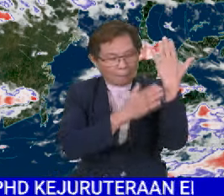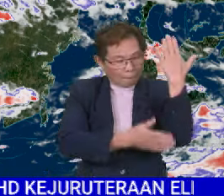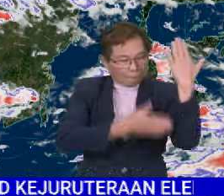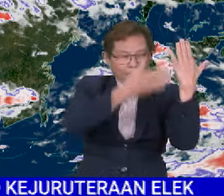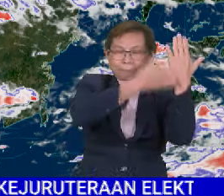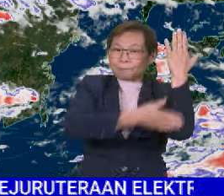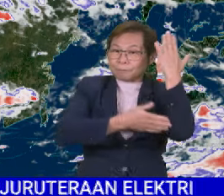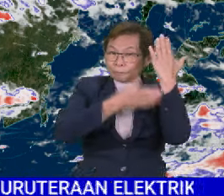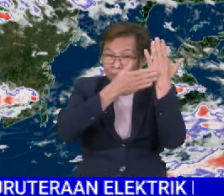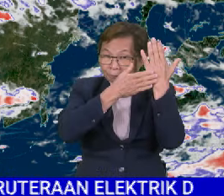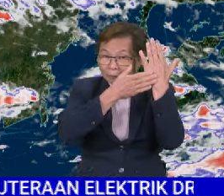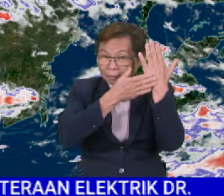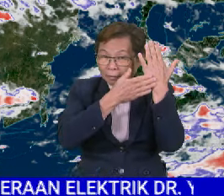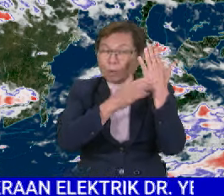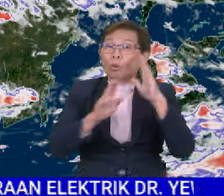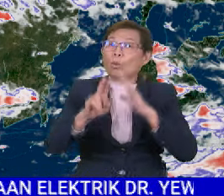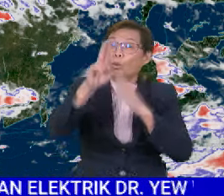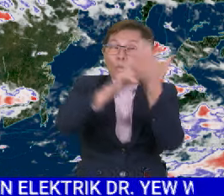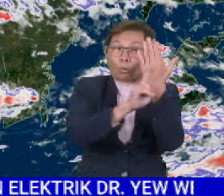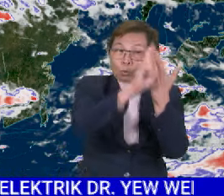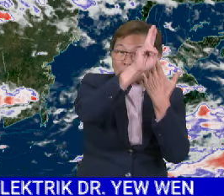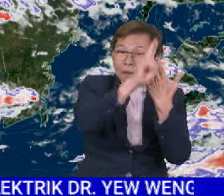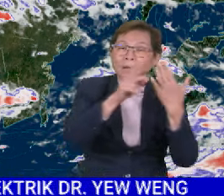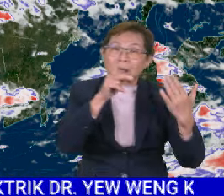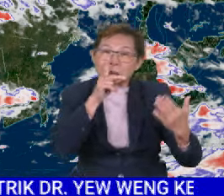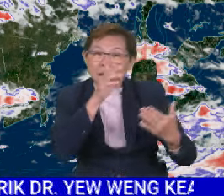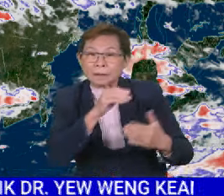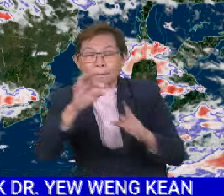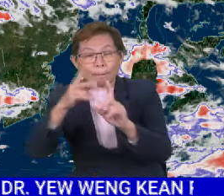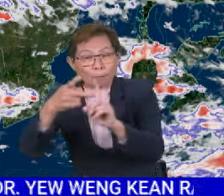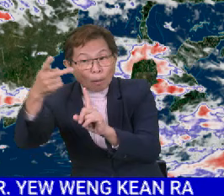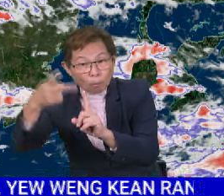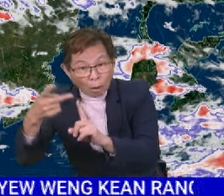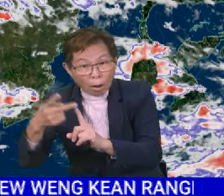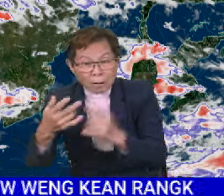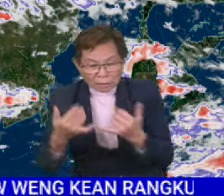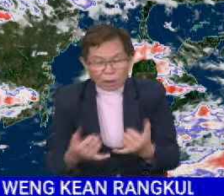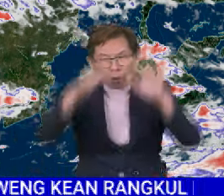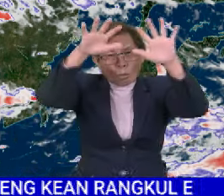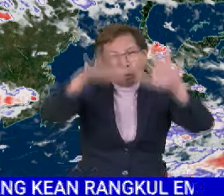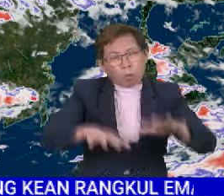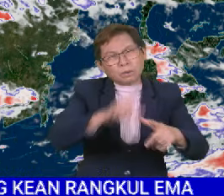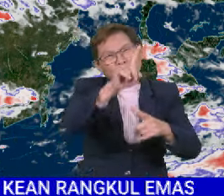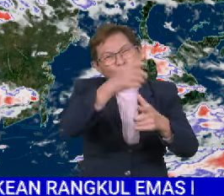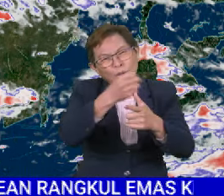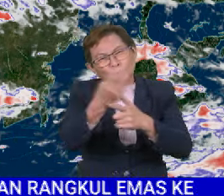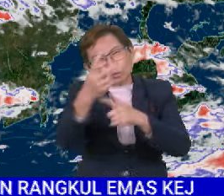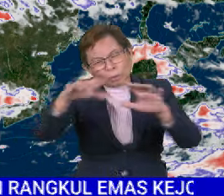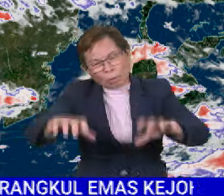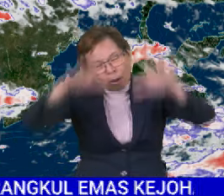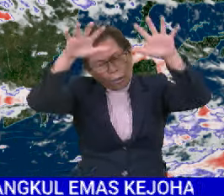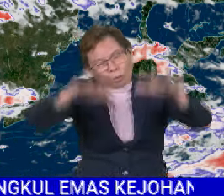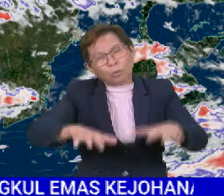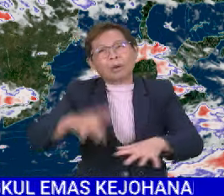barat Semenanjung Malaysia. Di utara, di negeri Kedah dan juga Pulau Pinang, buat masa kini dalam keadaan hujan di satu tempat, insyaAllah